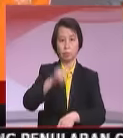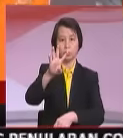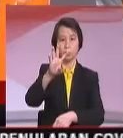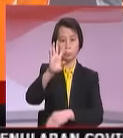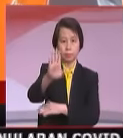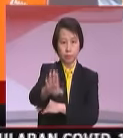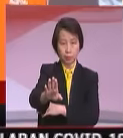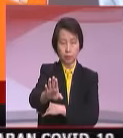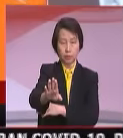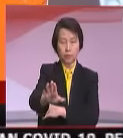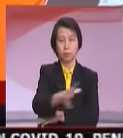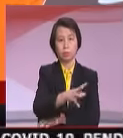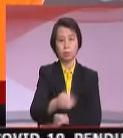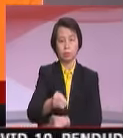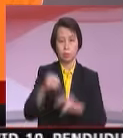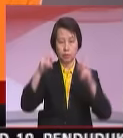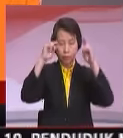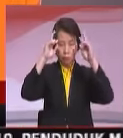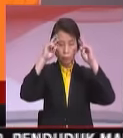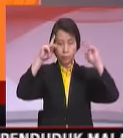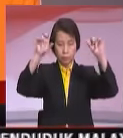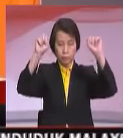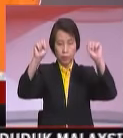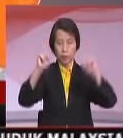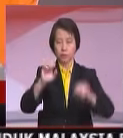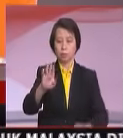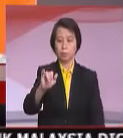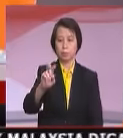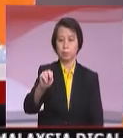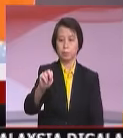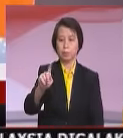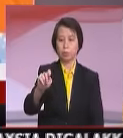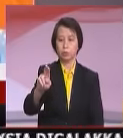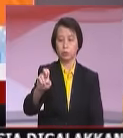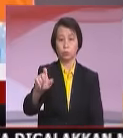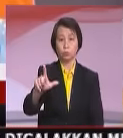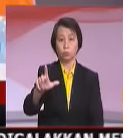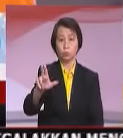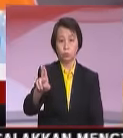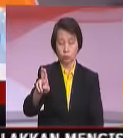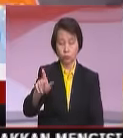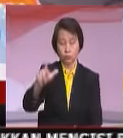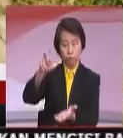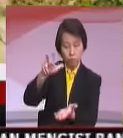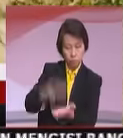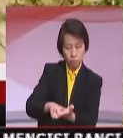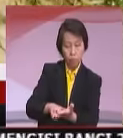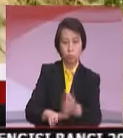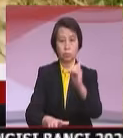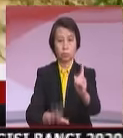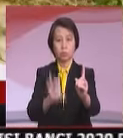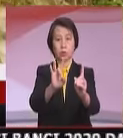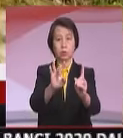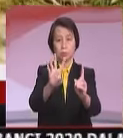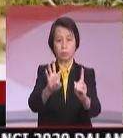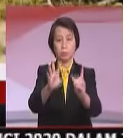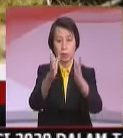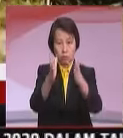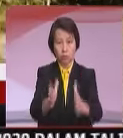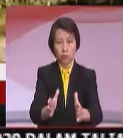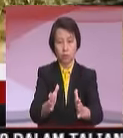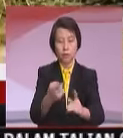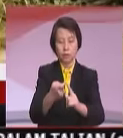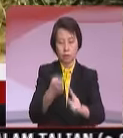4 petang tadi. Residen bahagian Bintulu, Jack Aman Luat, mengesahkan seramai 184 penduduk